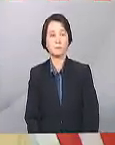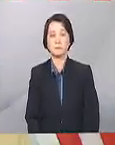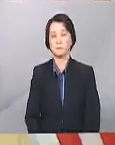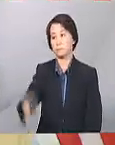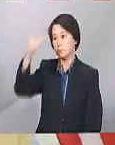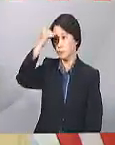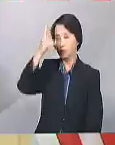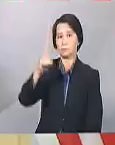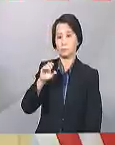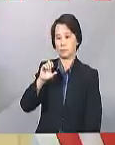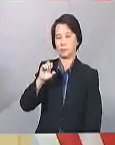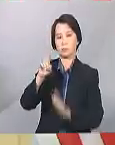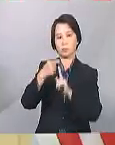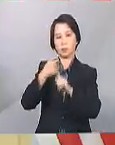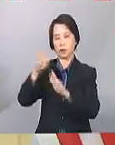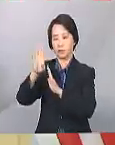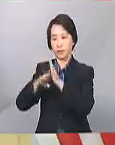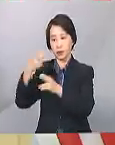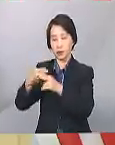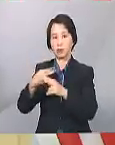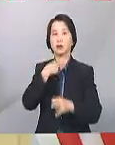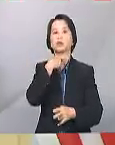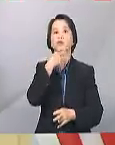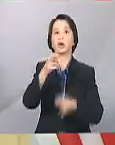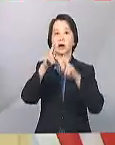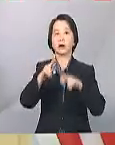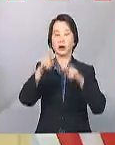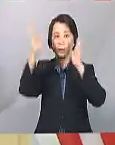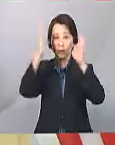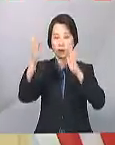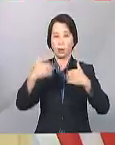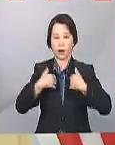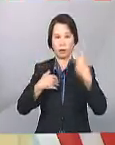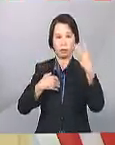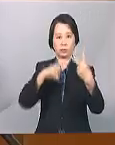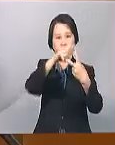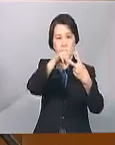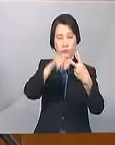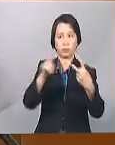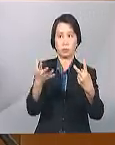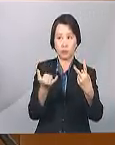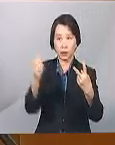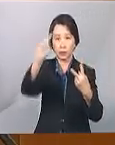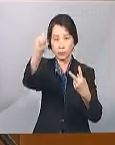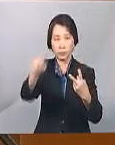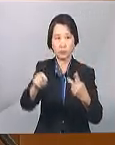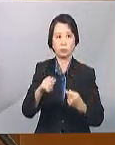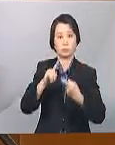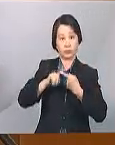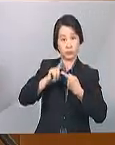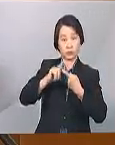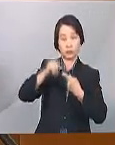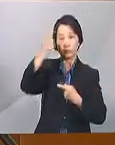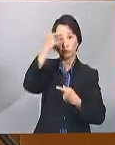Datuk Seri, saya Syamsiah Alia Menama. Saya mewakili Suara Rakyat Malaysia. Saya ada dua perkara di sini. Pertama, memandangkan sekarang